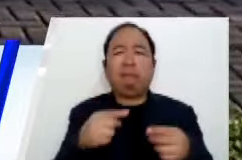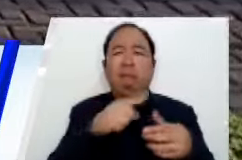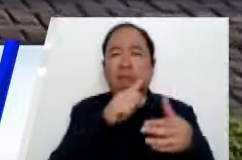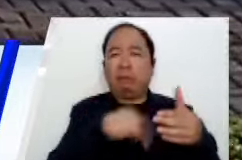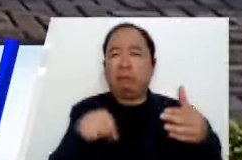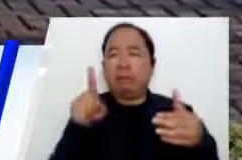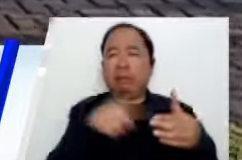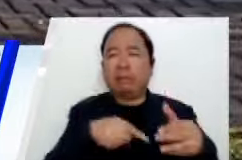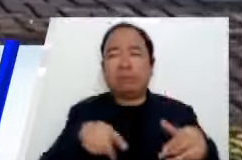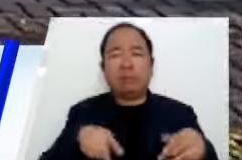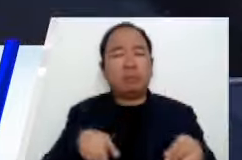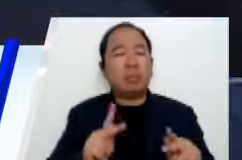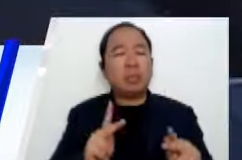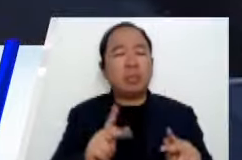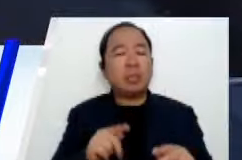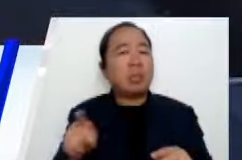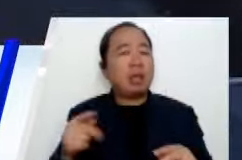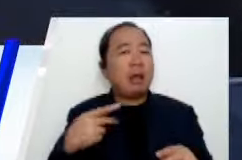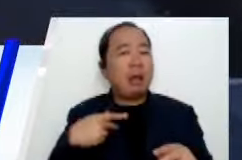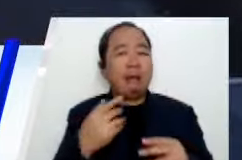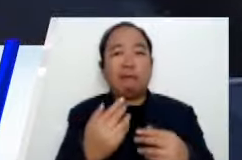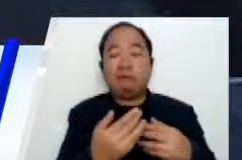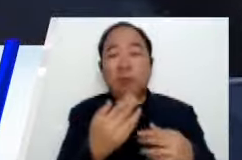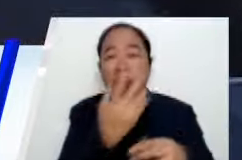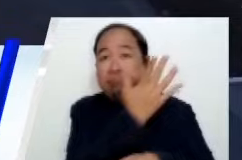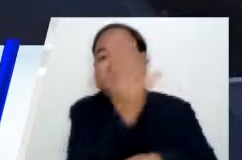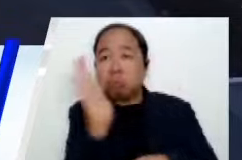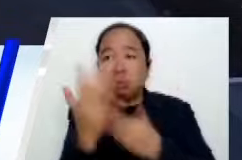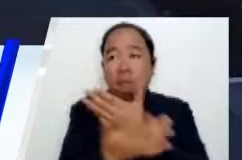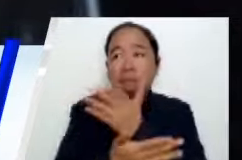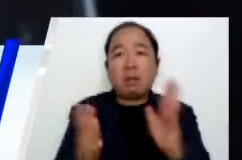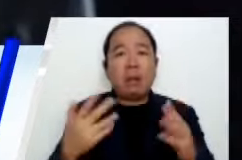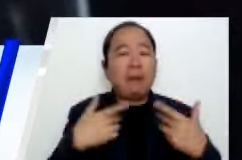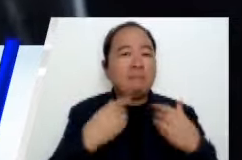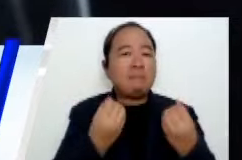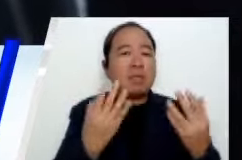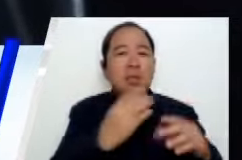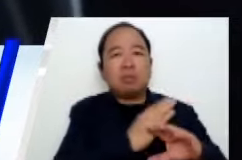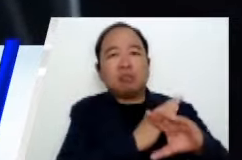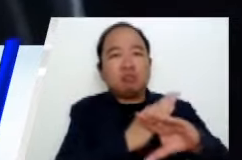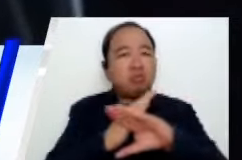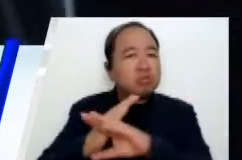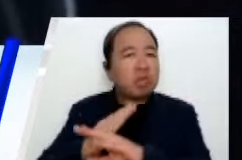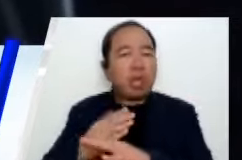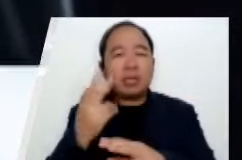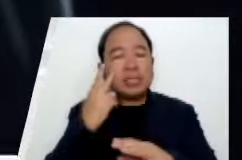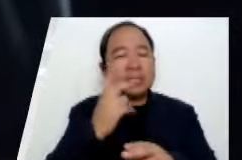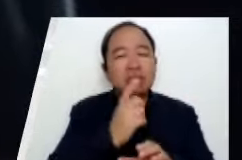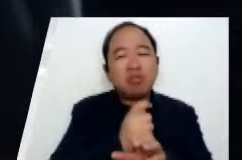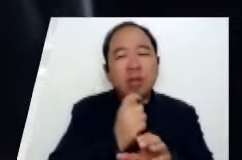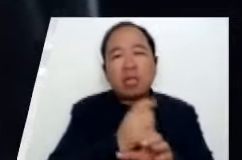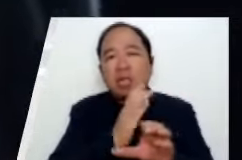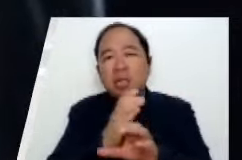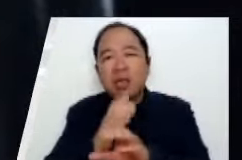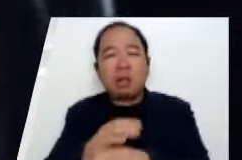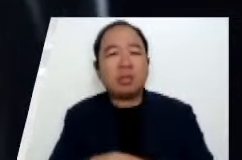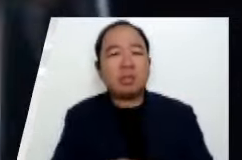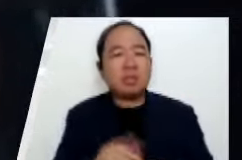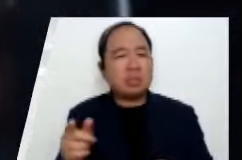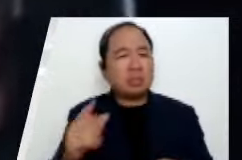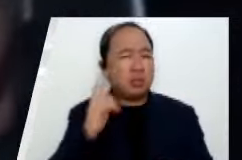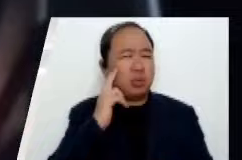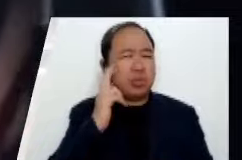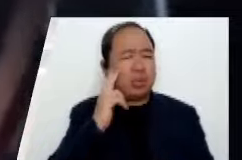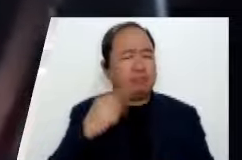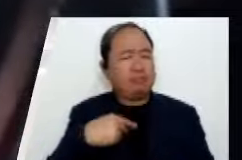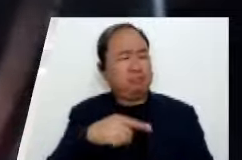Park, binarikadahan ng mga malalaking dump truck at traktora. Hirit ni Duterte, may kinalaman umano sa pagkakansela